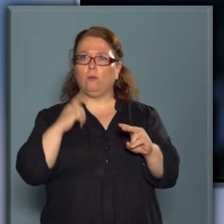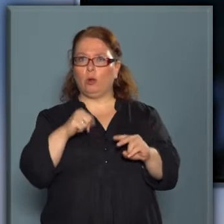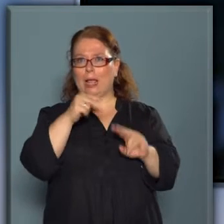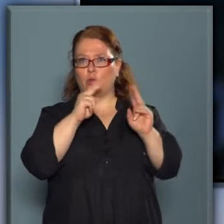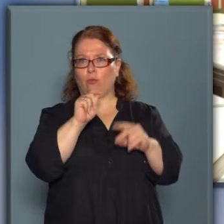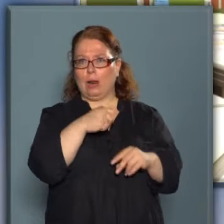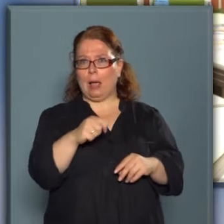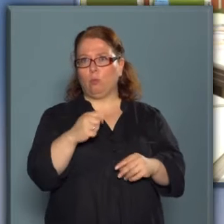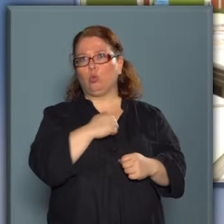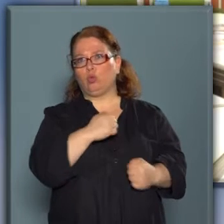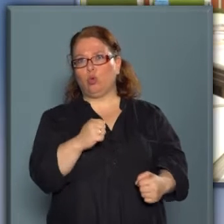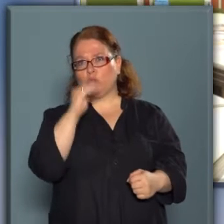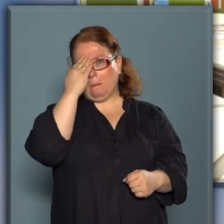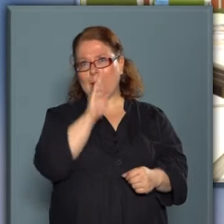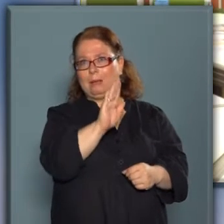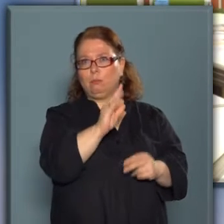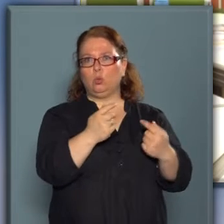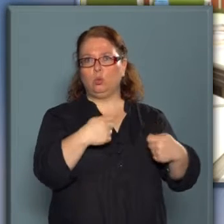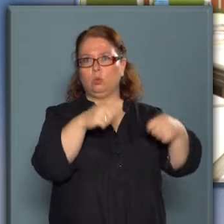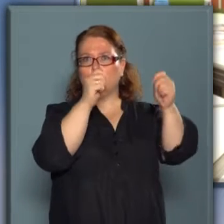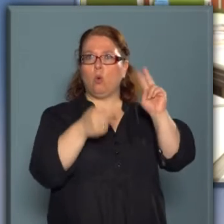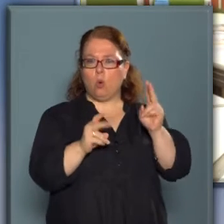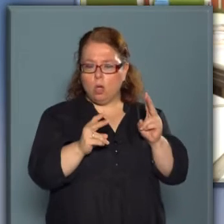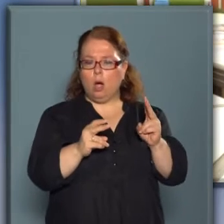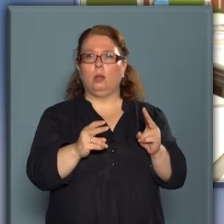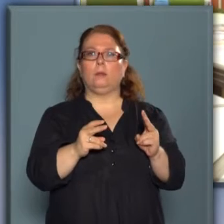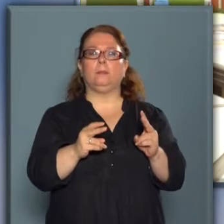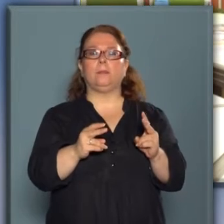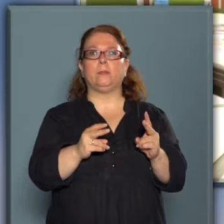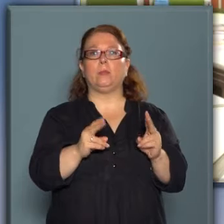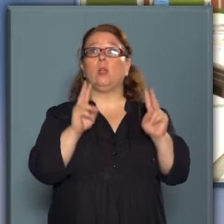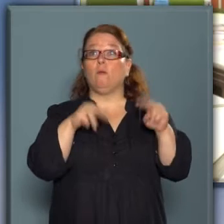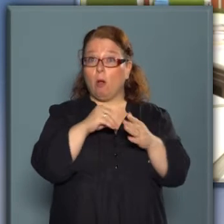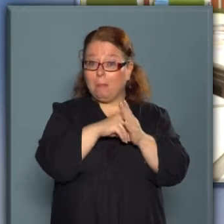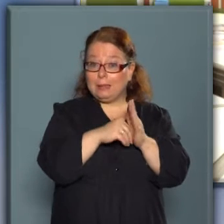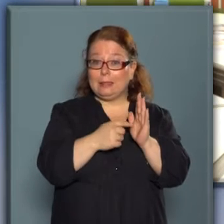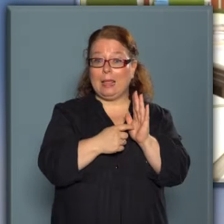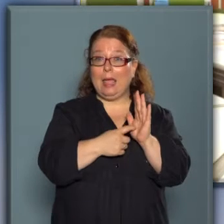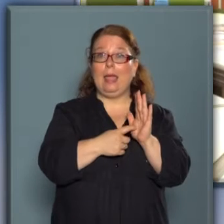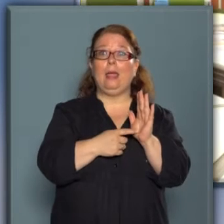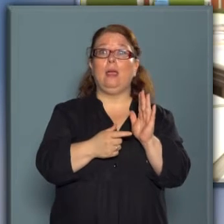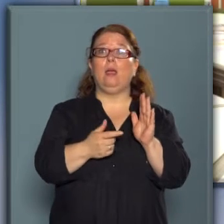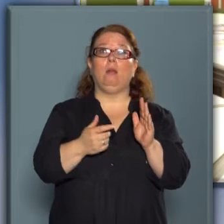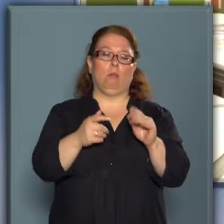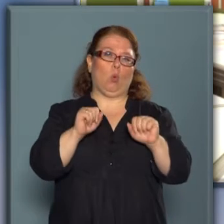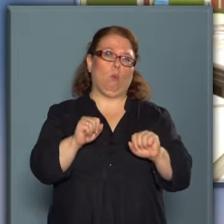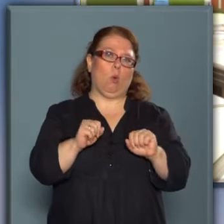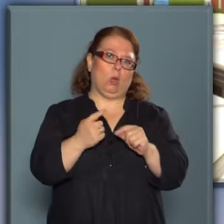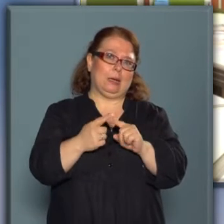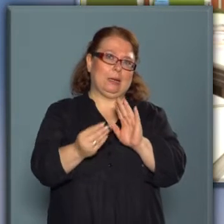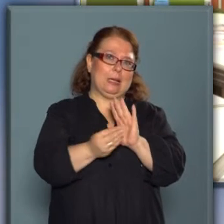első világháborús hősi emlékműnek az állításával. Van benne egy elég komoly